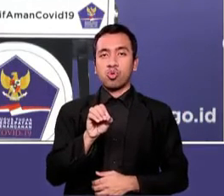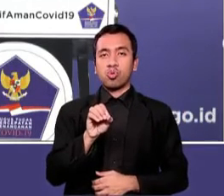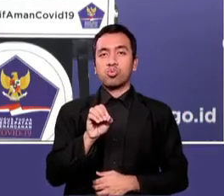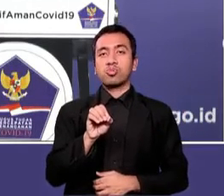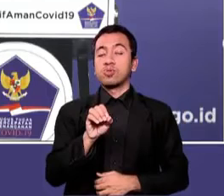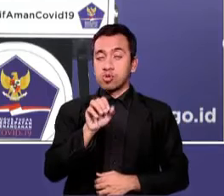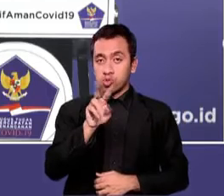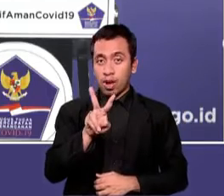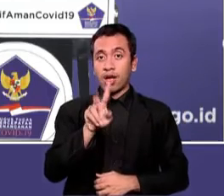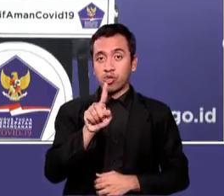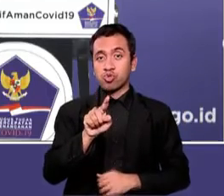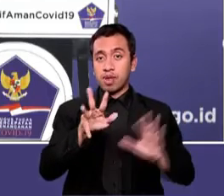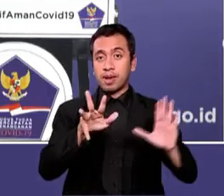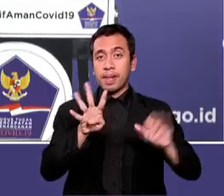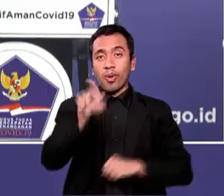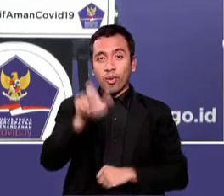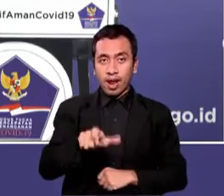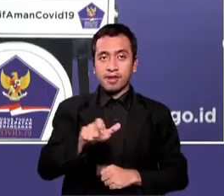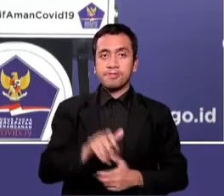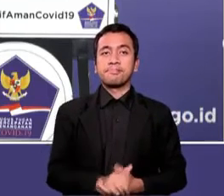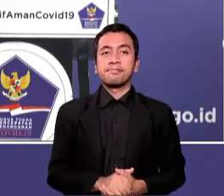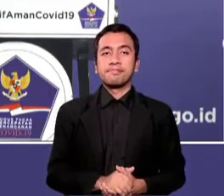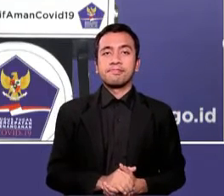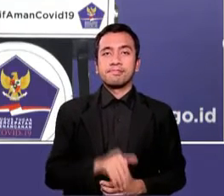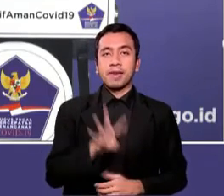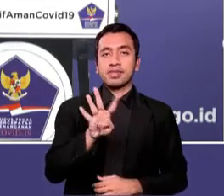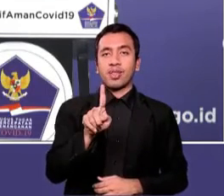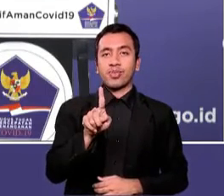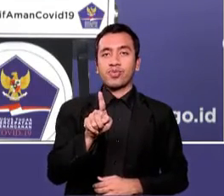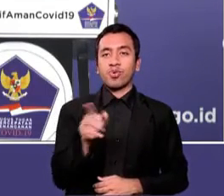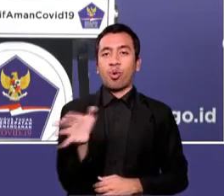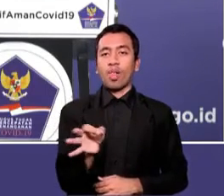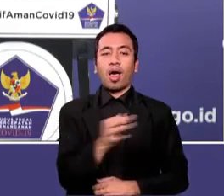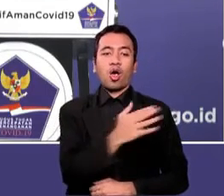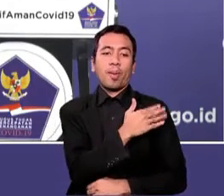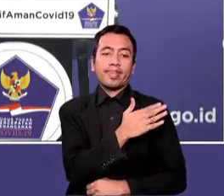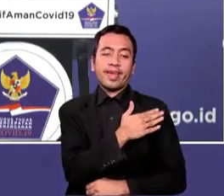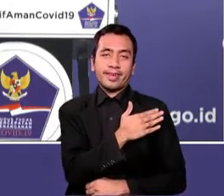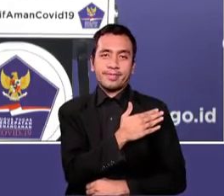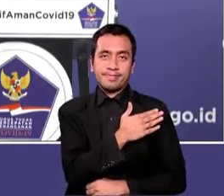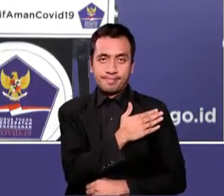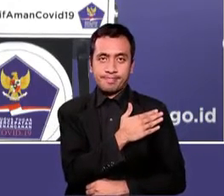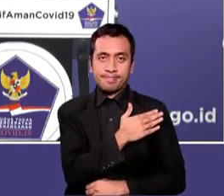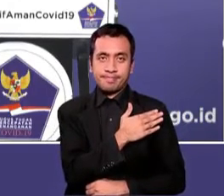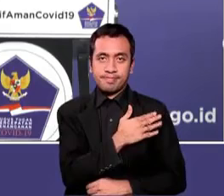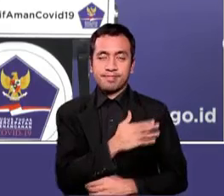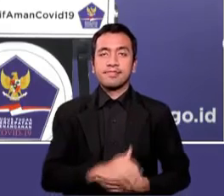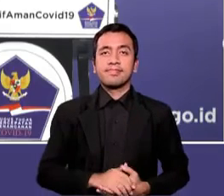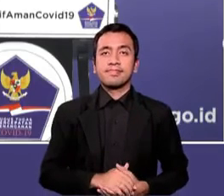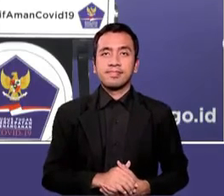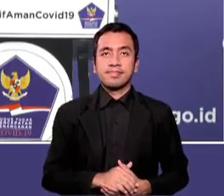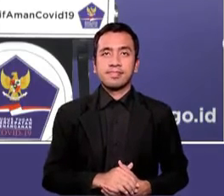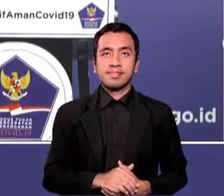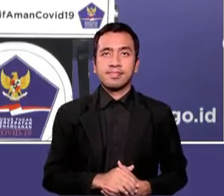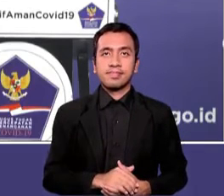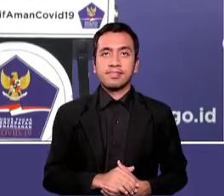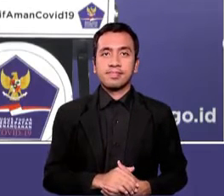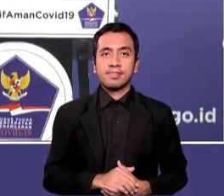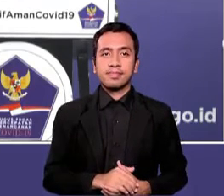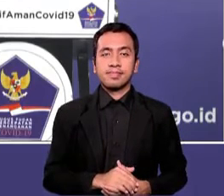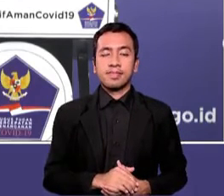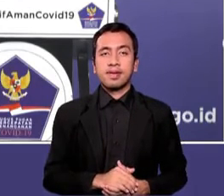98 orang 431 Chung khotbah yang sudah tertambat di seluruh provinsi ini